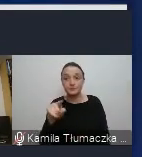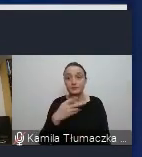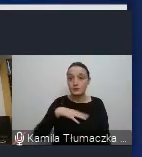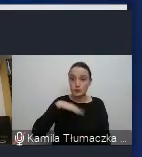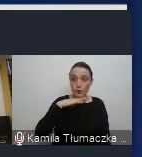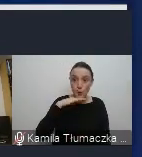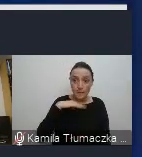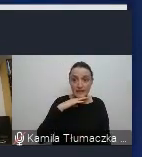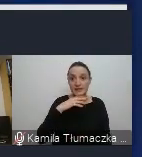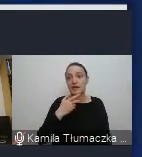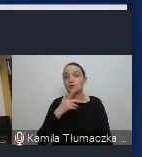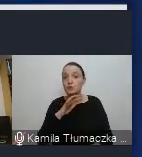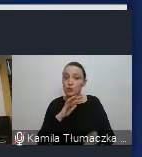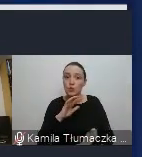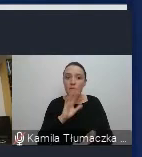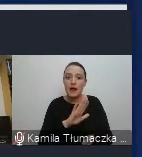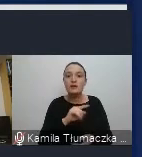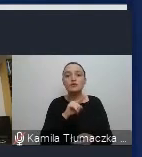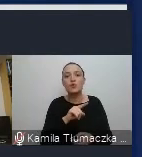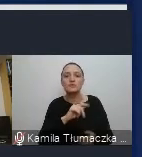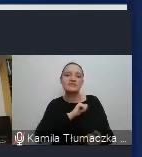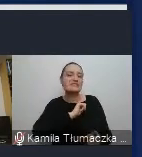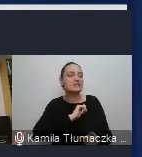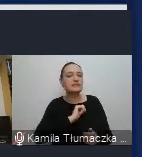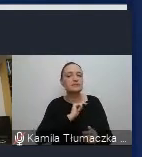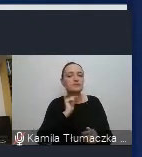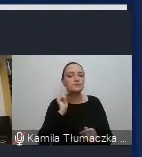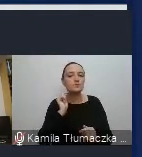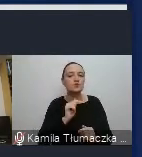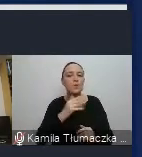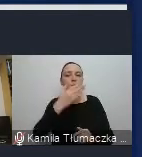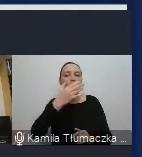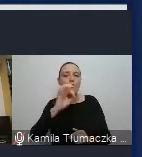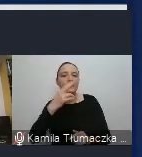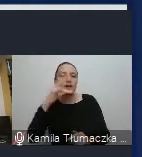logopedycznym, Wakelet jako niezbędnik logopedyczny, to tutaj wielka zasługa pani Moniki